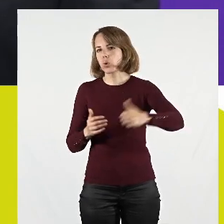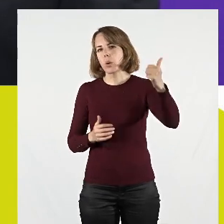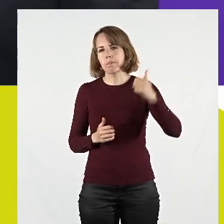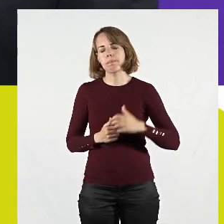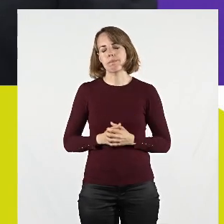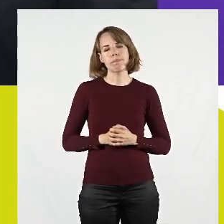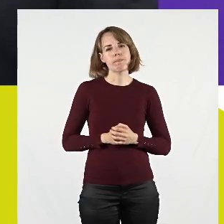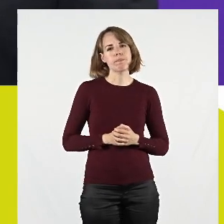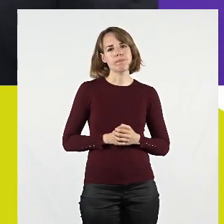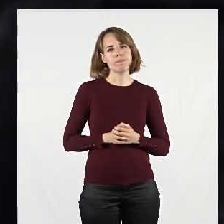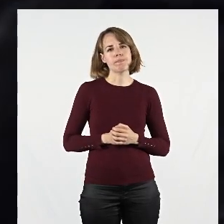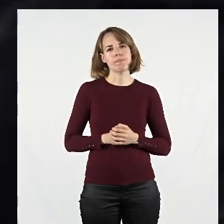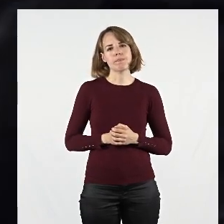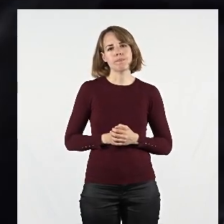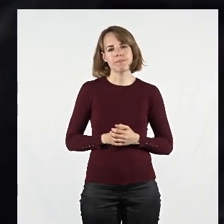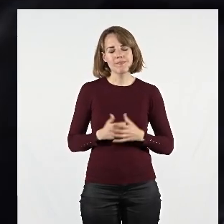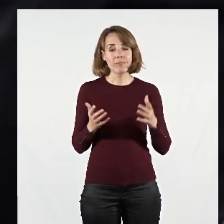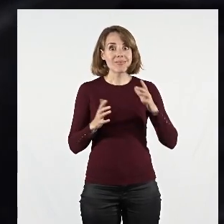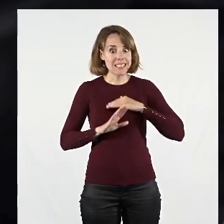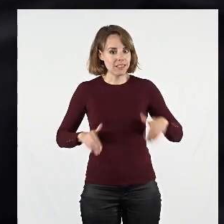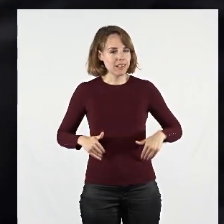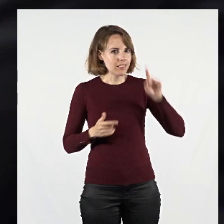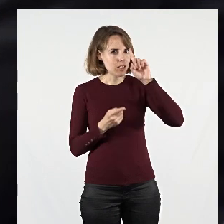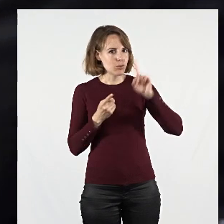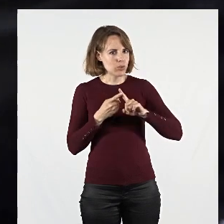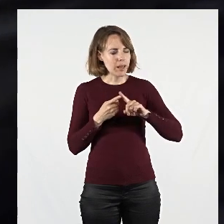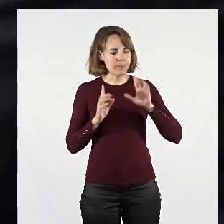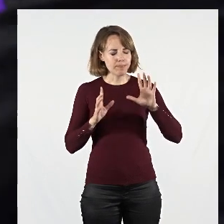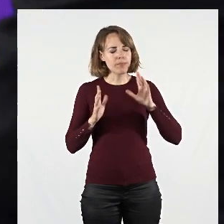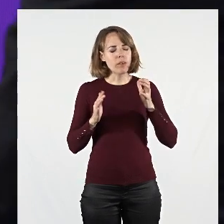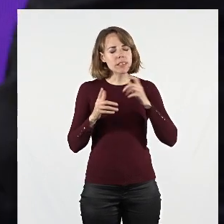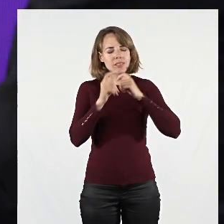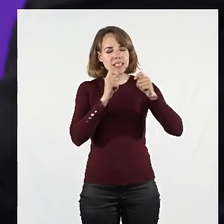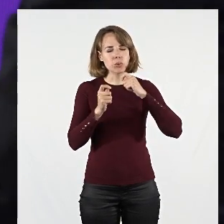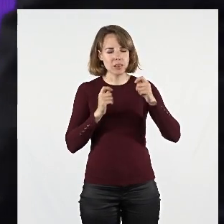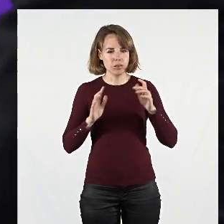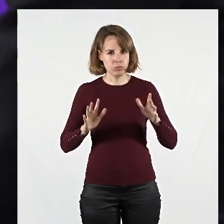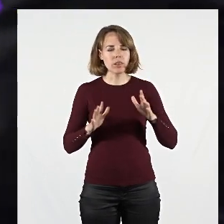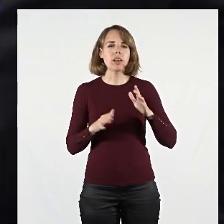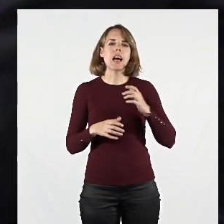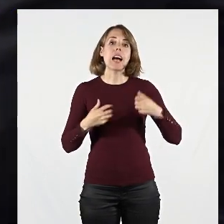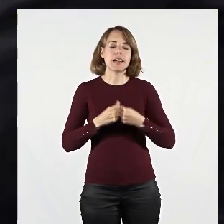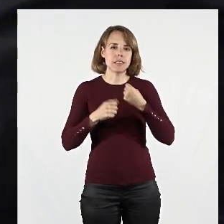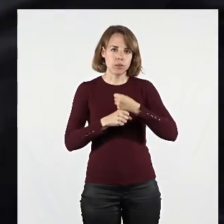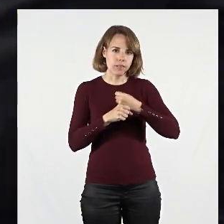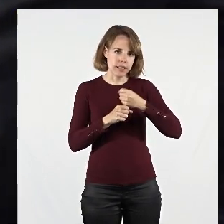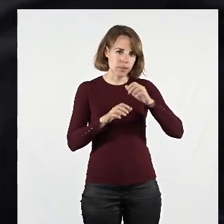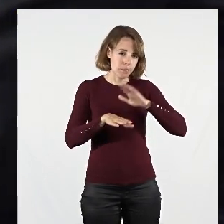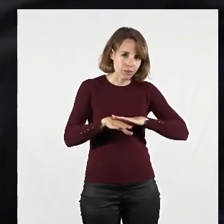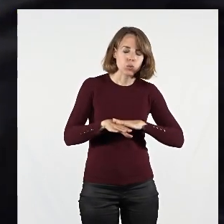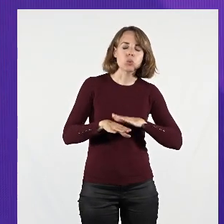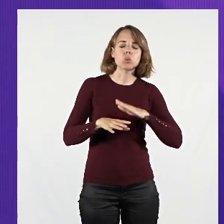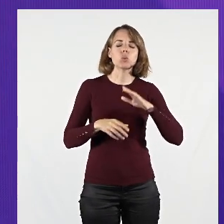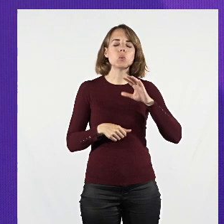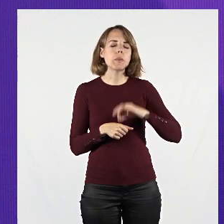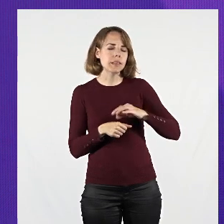minutes qui nous restent un dernier sujet, et il est d'importance. Prévention des accidents du travail, des maladies professionnelles, remet la question du travail, et on